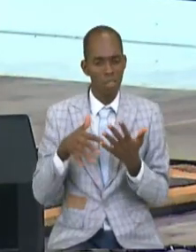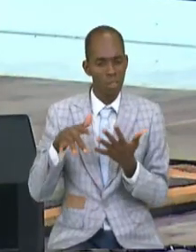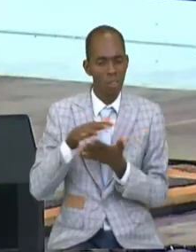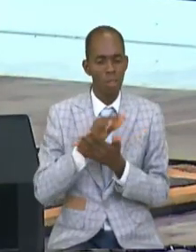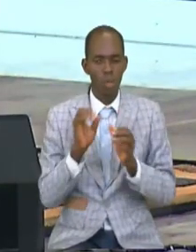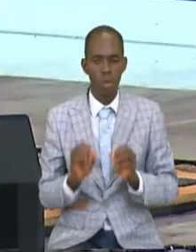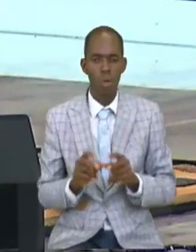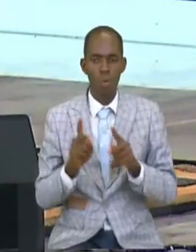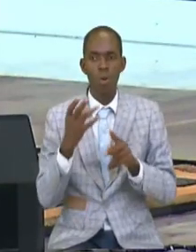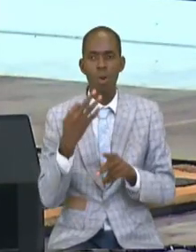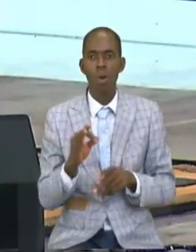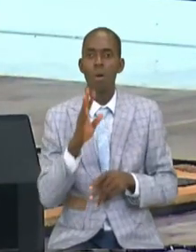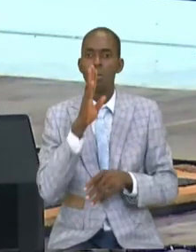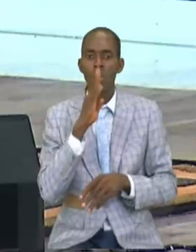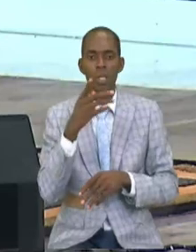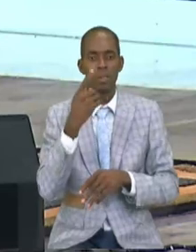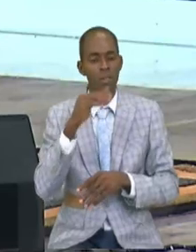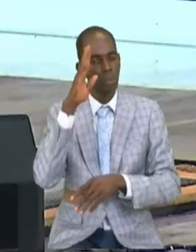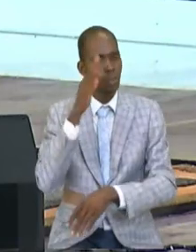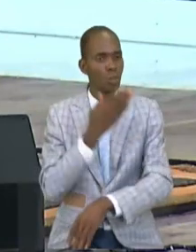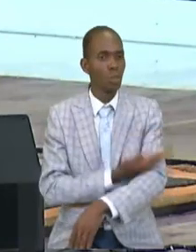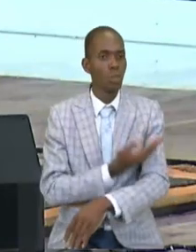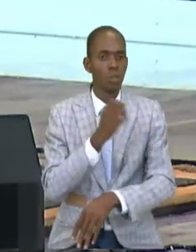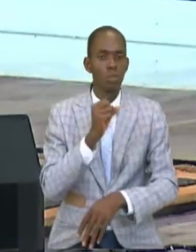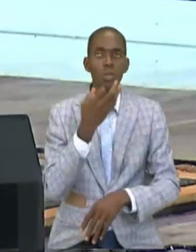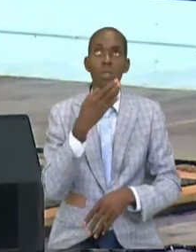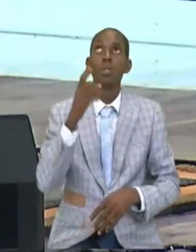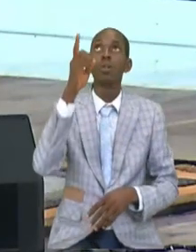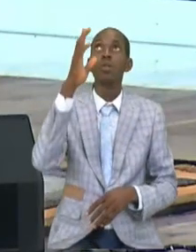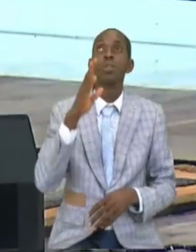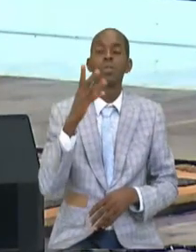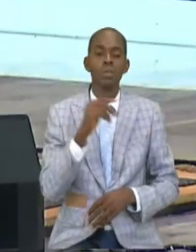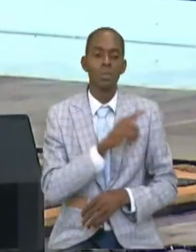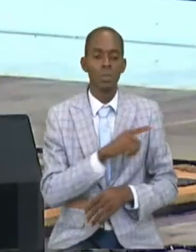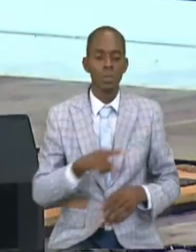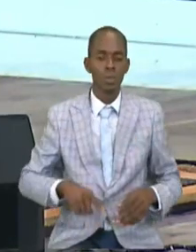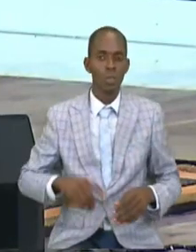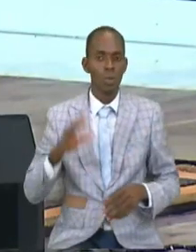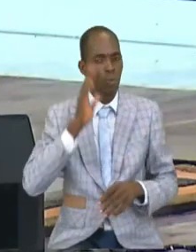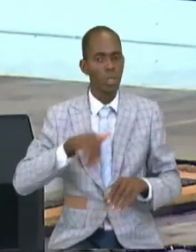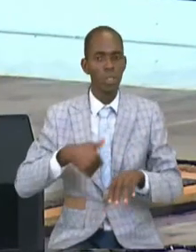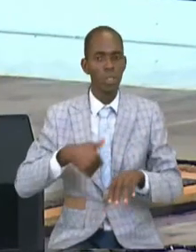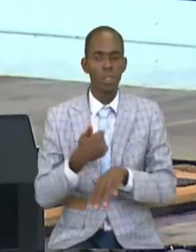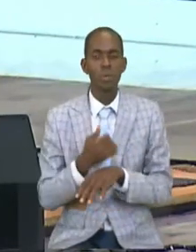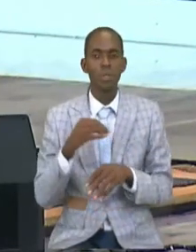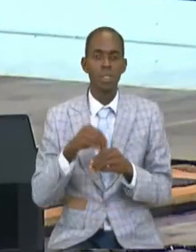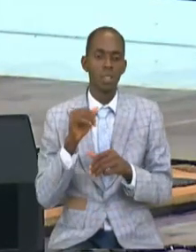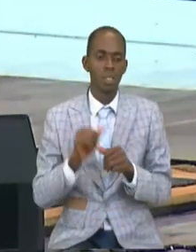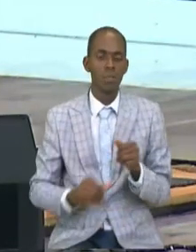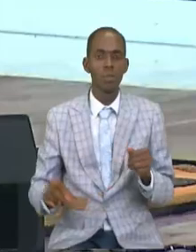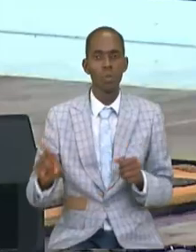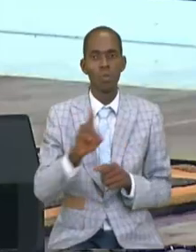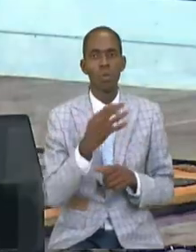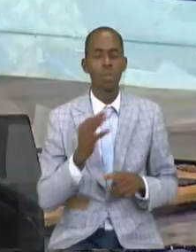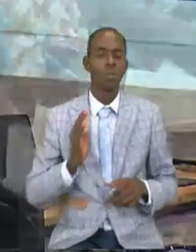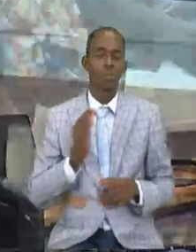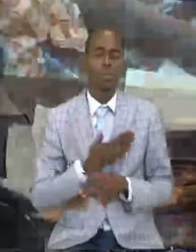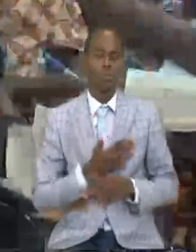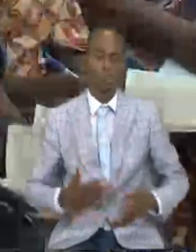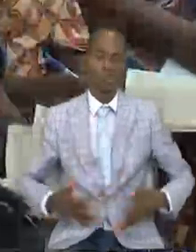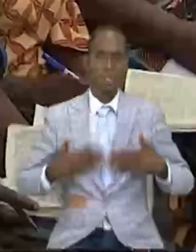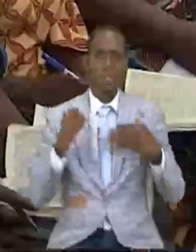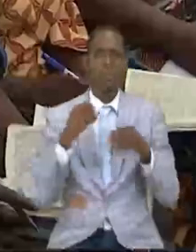privilèges d'être fils de Dieu, enfant de Dieu, soit affirmé par le Seigneur dans la vie de chacun